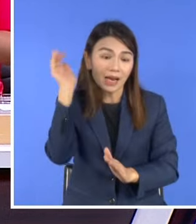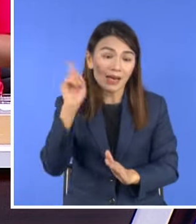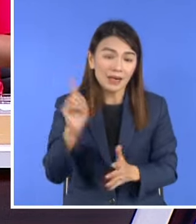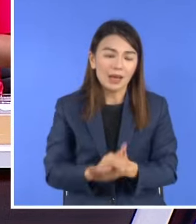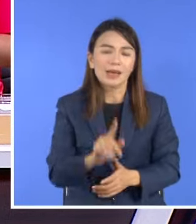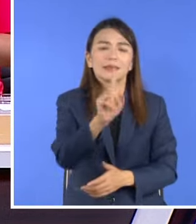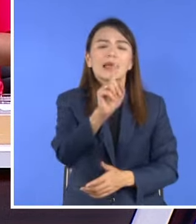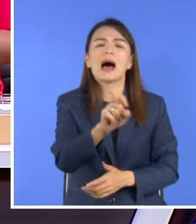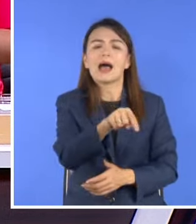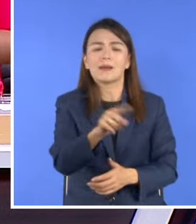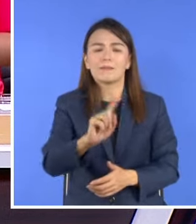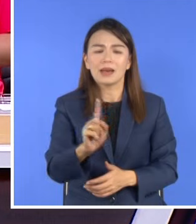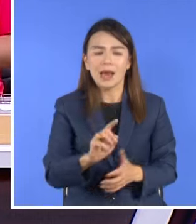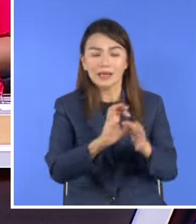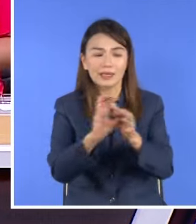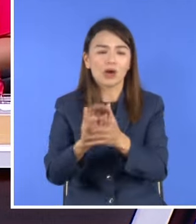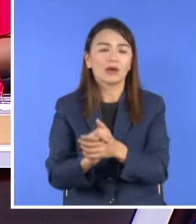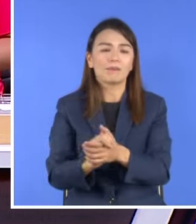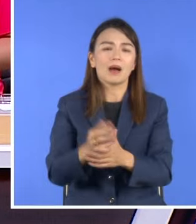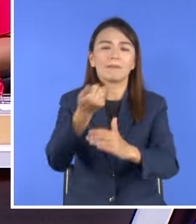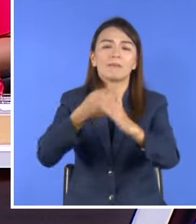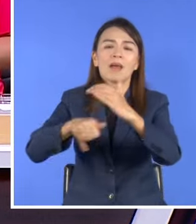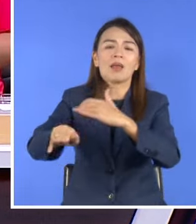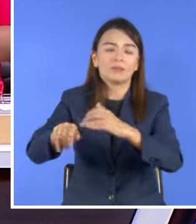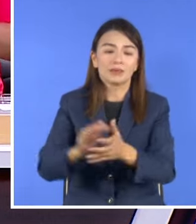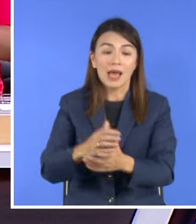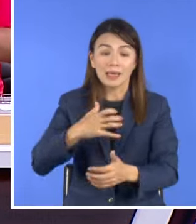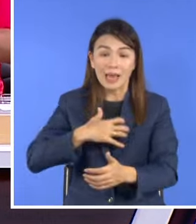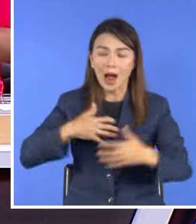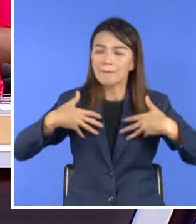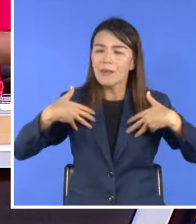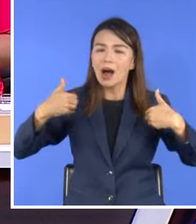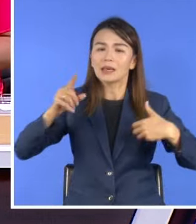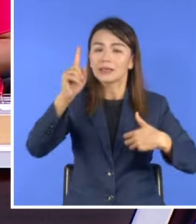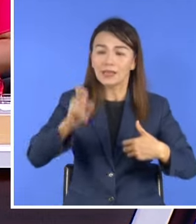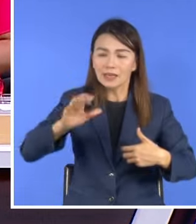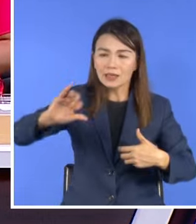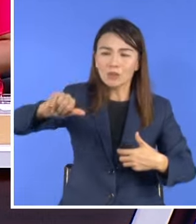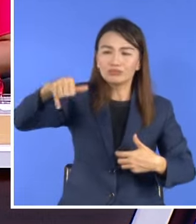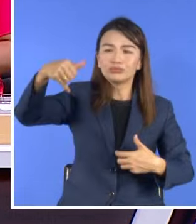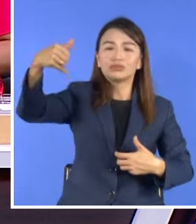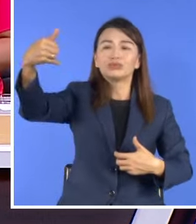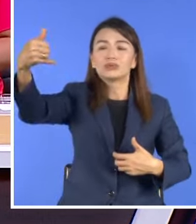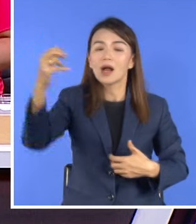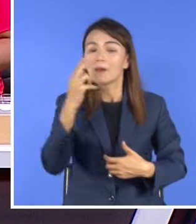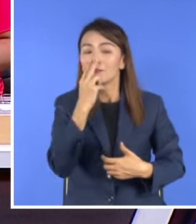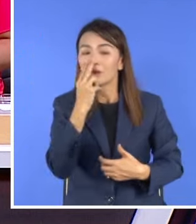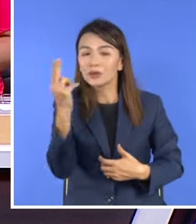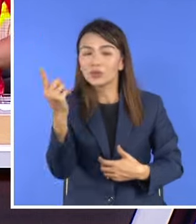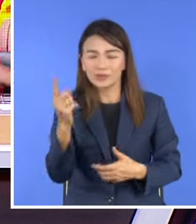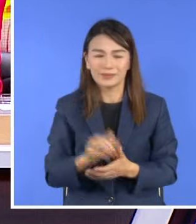เนี่ยตกนรกนะแต่ถ้าอยากตายไปแล้วขึ้นสวรรค์พาไปดูวิมานเมรุกันหน่อยดีกว่านะ